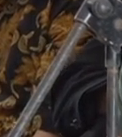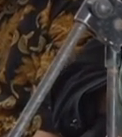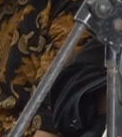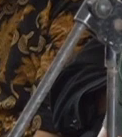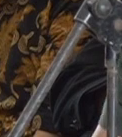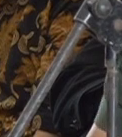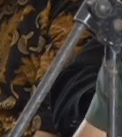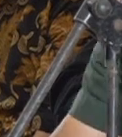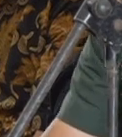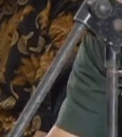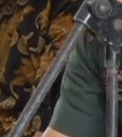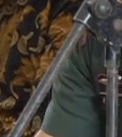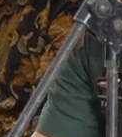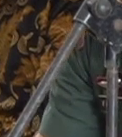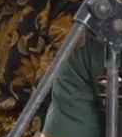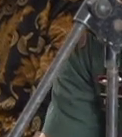hai oke